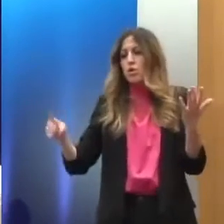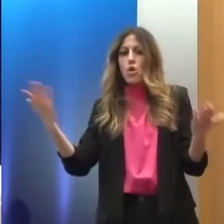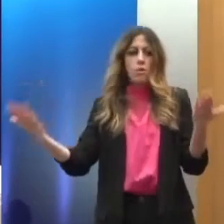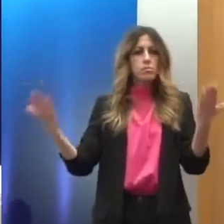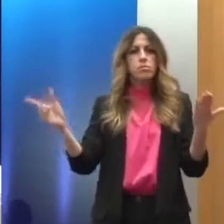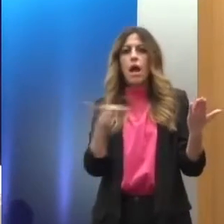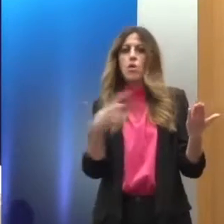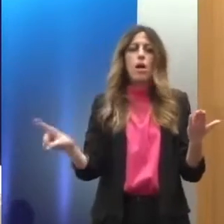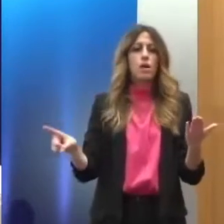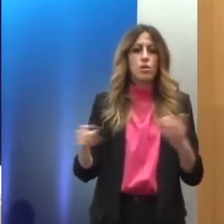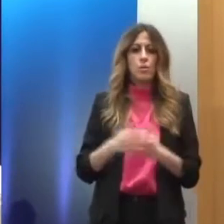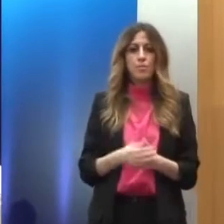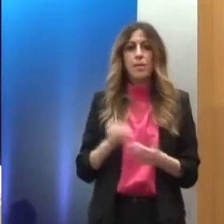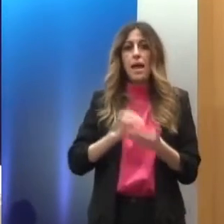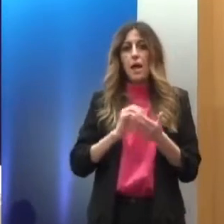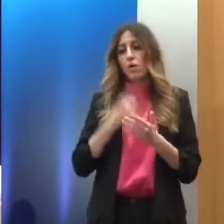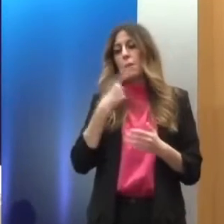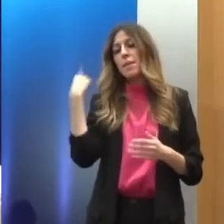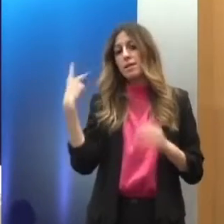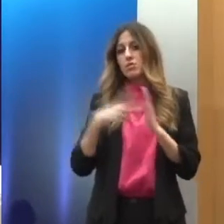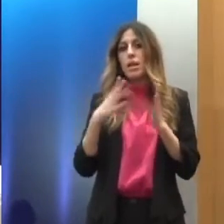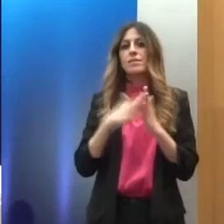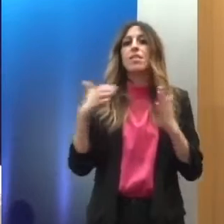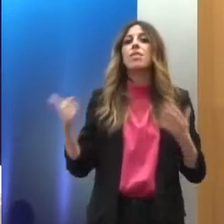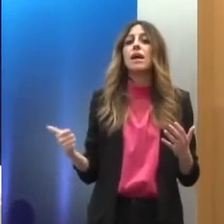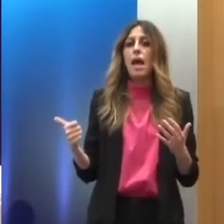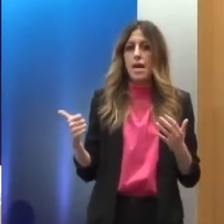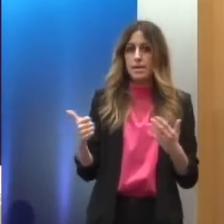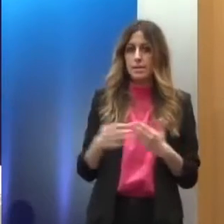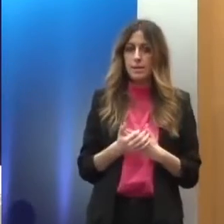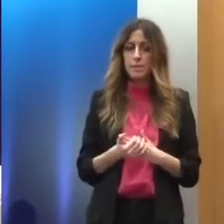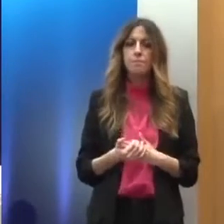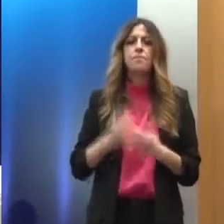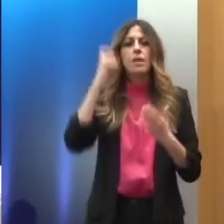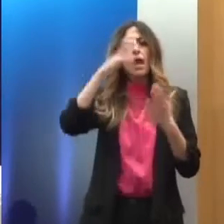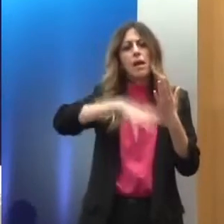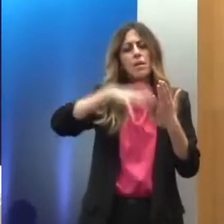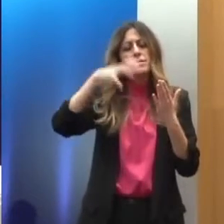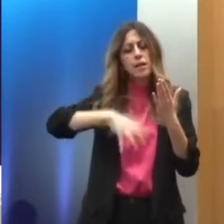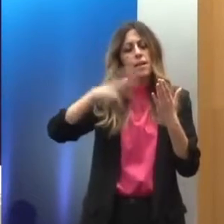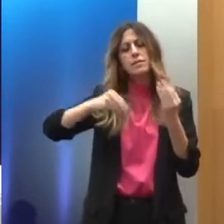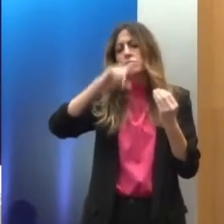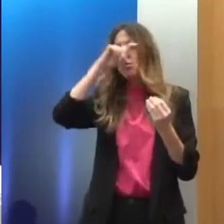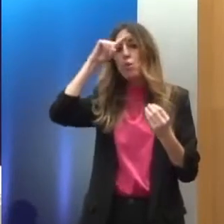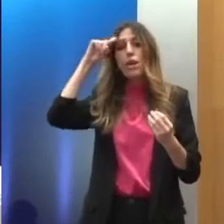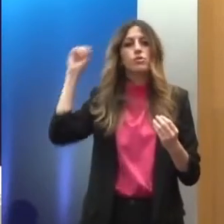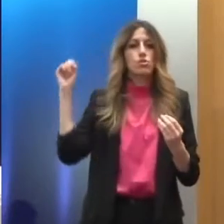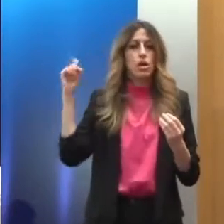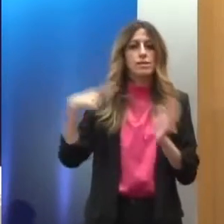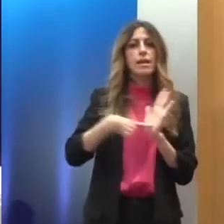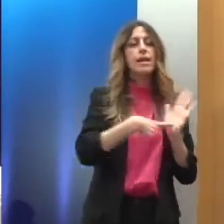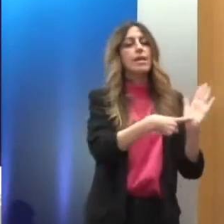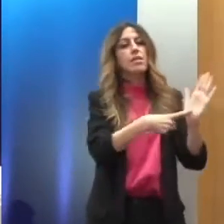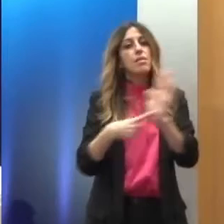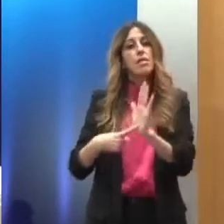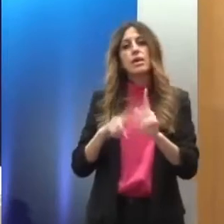5ο κύκλο, μέσα στο 2016, υιοθετήθηκαν ανάμεσα στα άλλα πάρα πολύ δύσκολες εκθέσεις, οι οποίες δείχνουν και